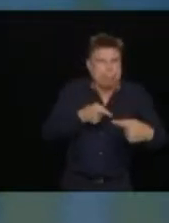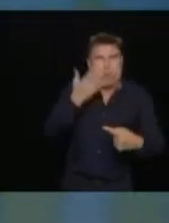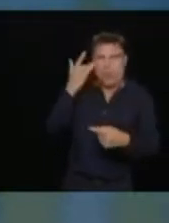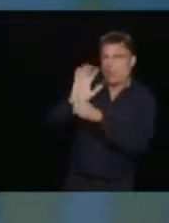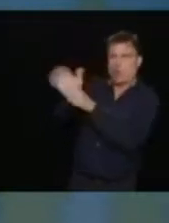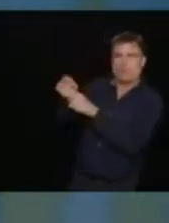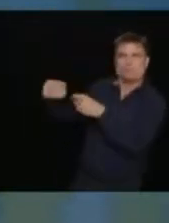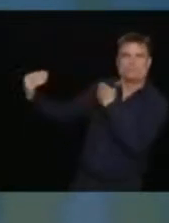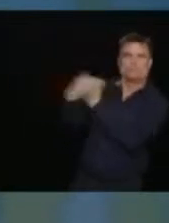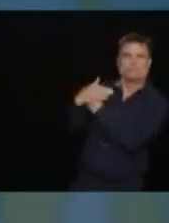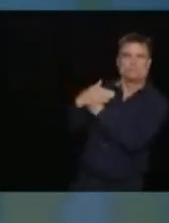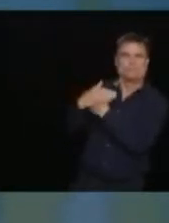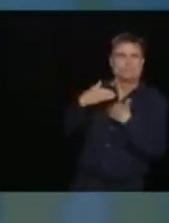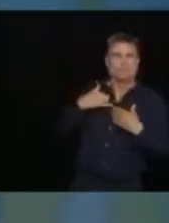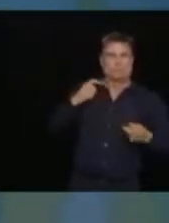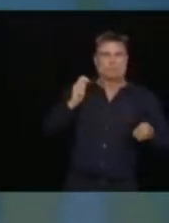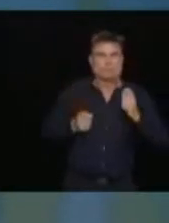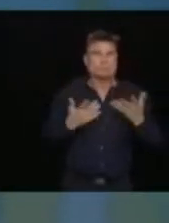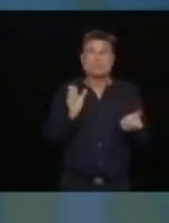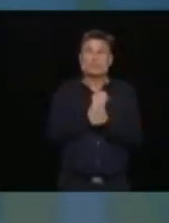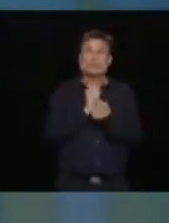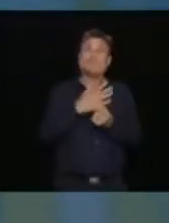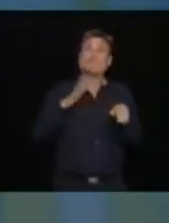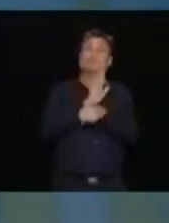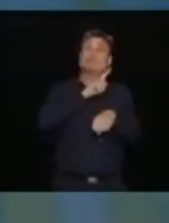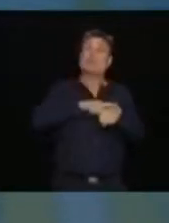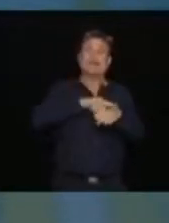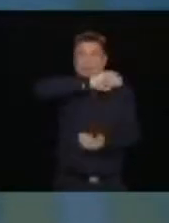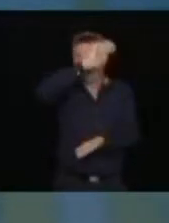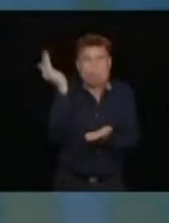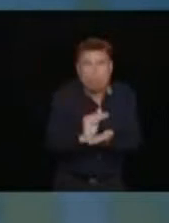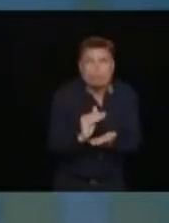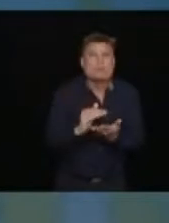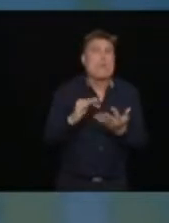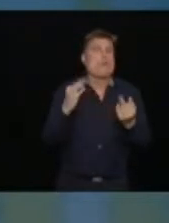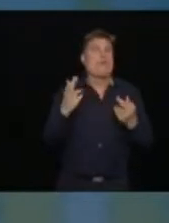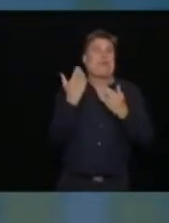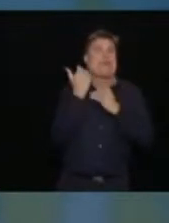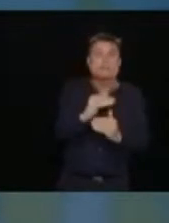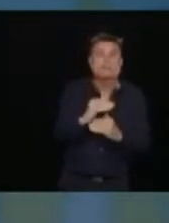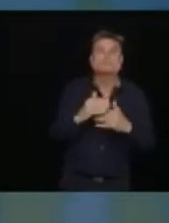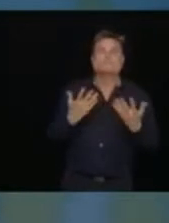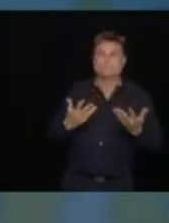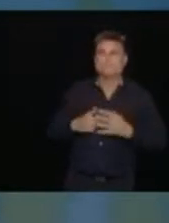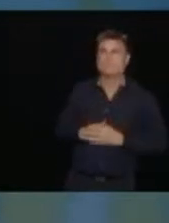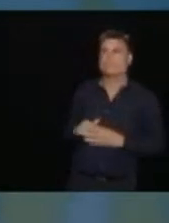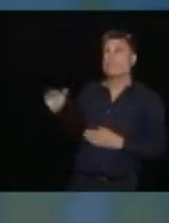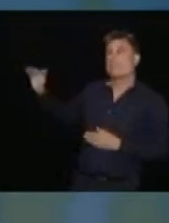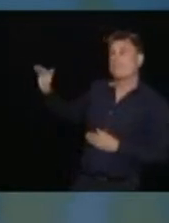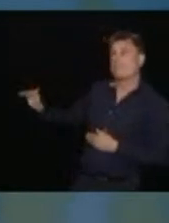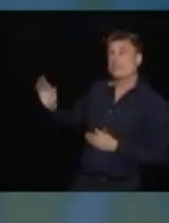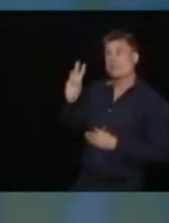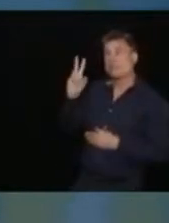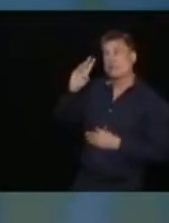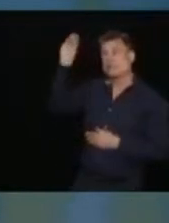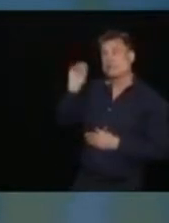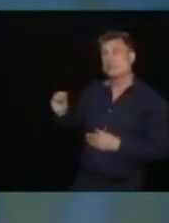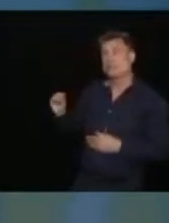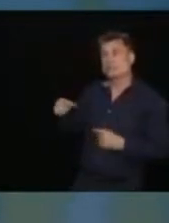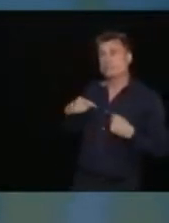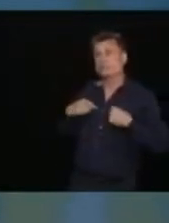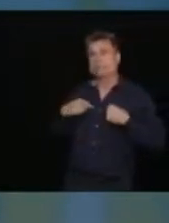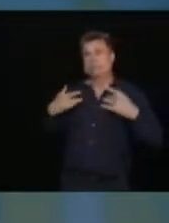病毒来了之后，上班不舒服了这个不舒服，这个限制那个限制那么60%他也是说到了，很多人